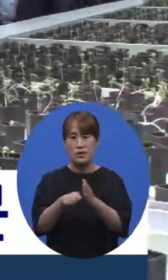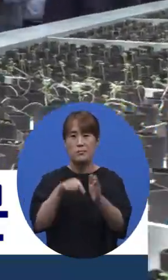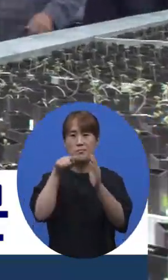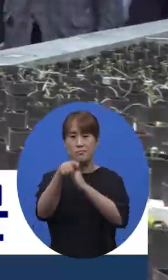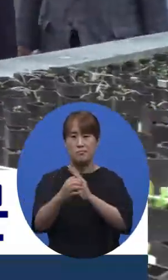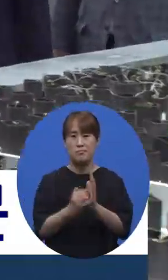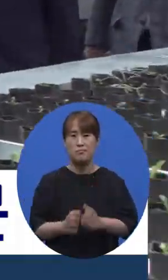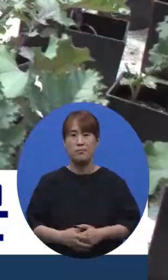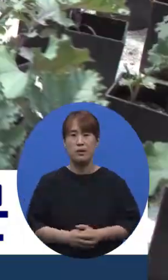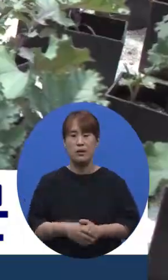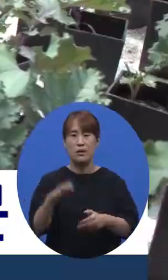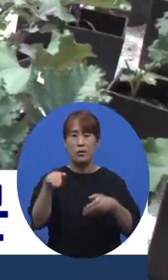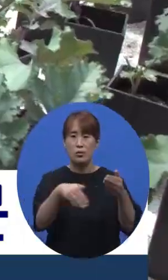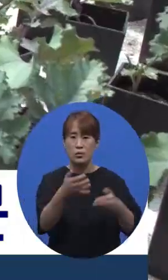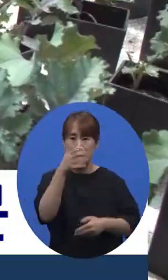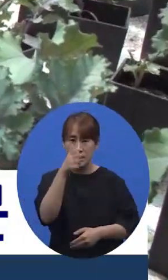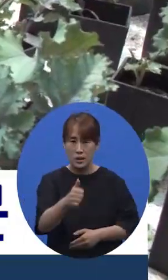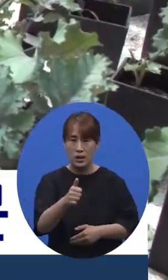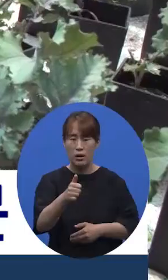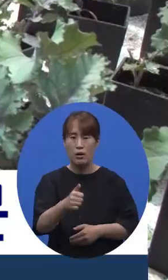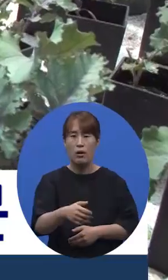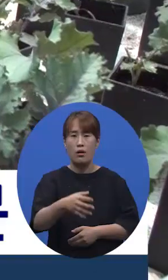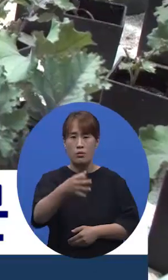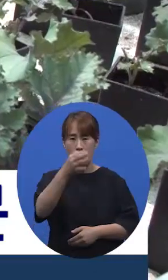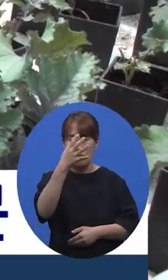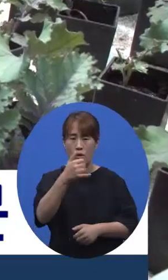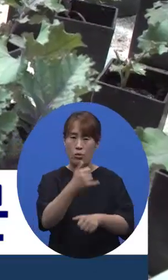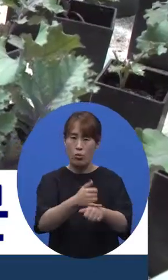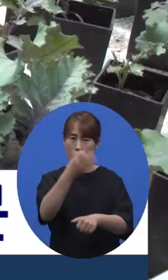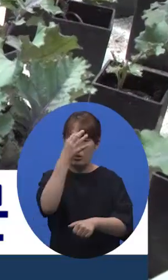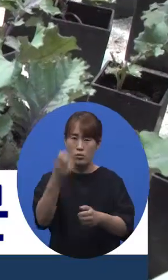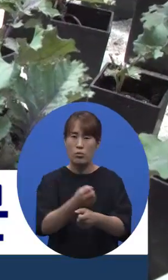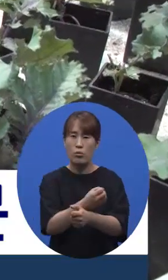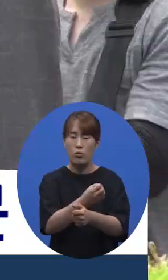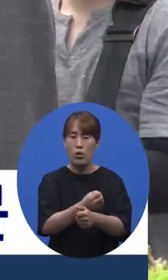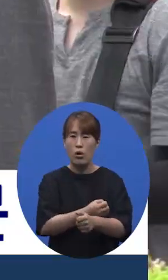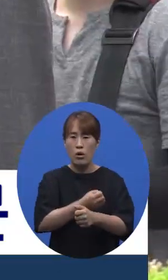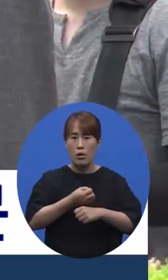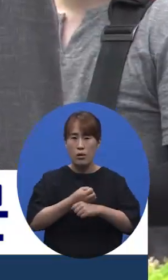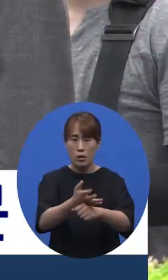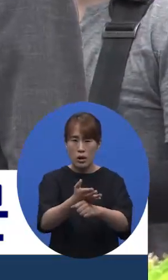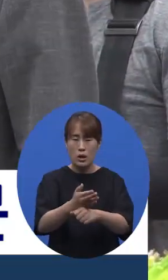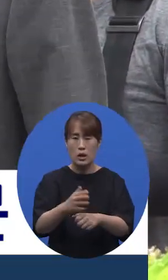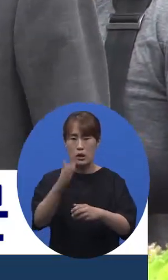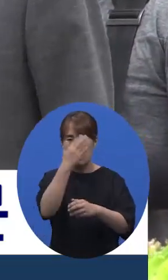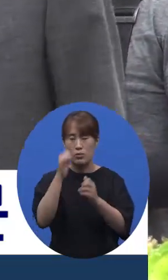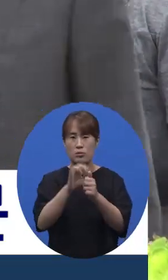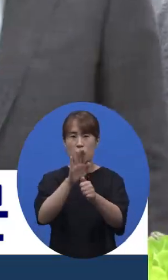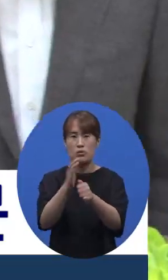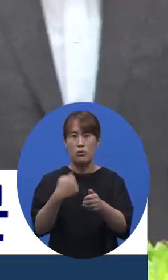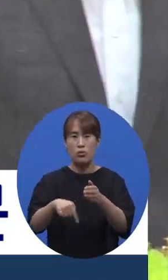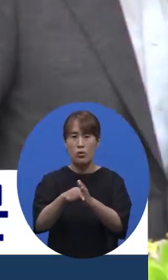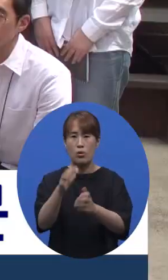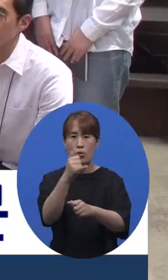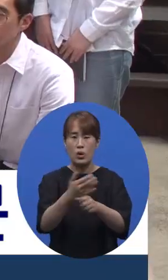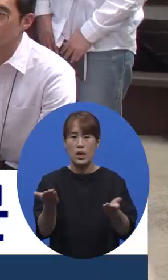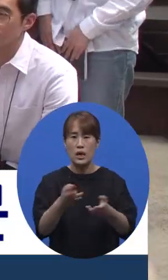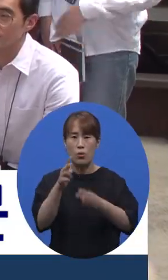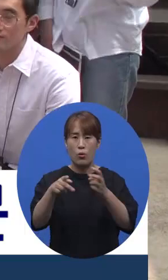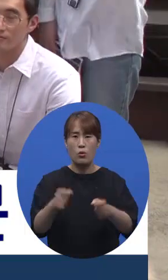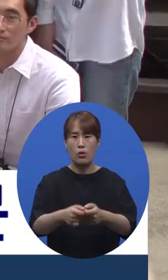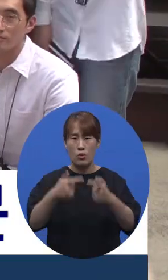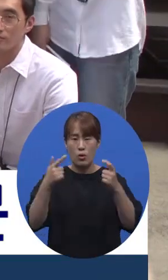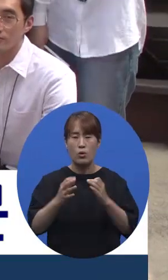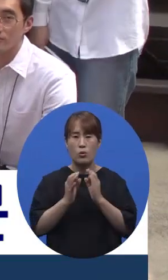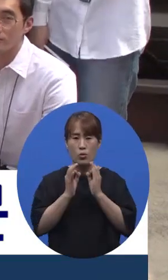마련됐습니다 이시종 대사는 첨단 농업기술 보급과 청년 농촌 창업지원 확대 등을 통한 농업